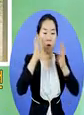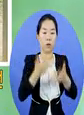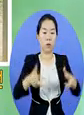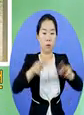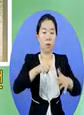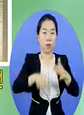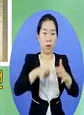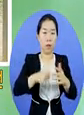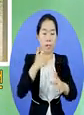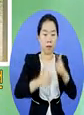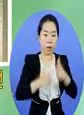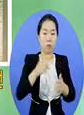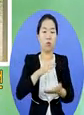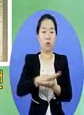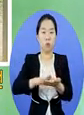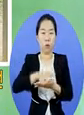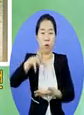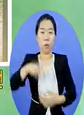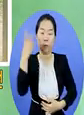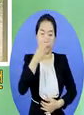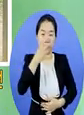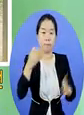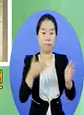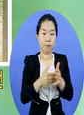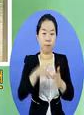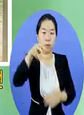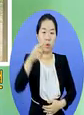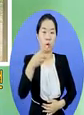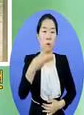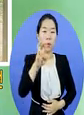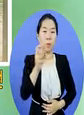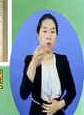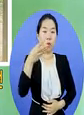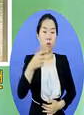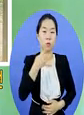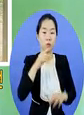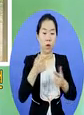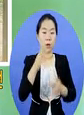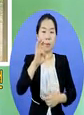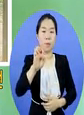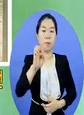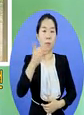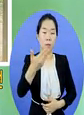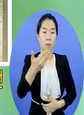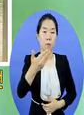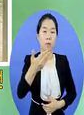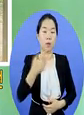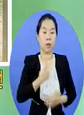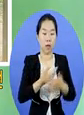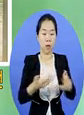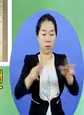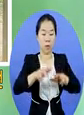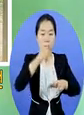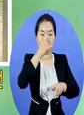내 수목 전지, 전정 및 놀이시설 점검을 완료했습니다. 솔모로 공원을 비롯해 45개의 공원이 있으며